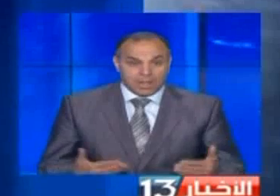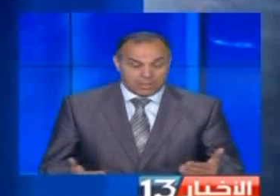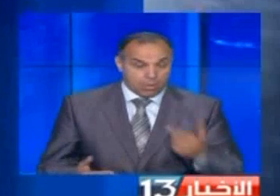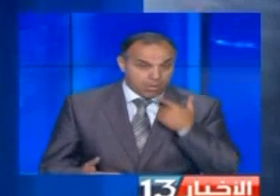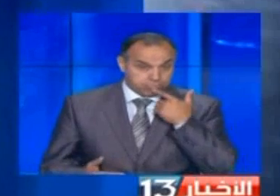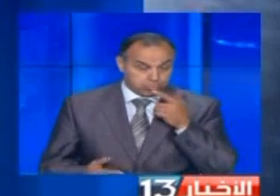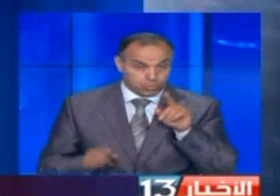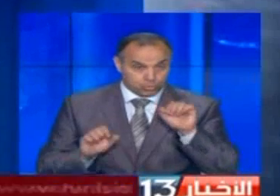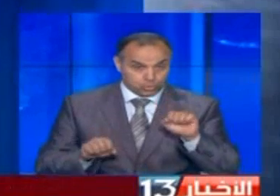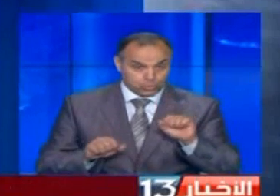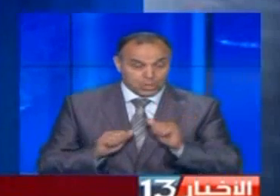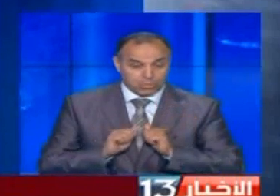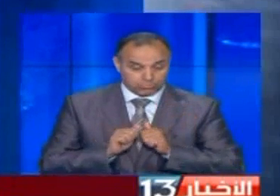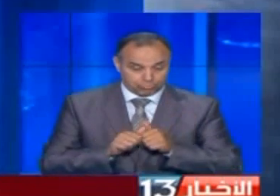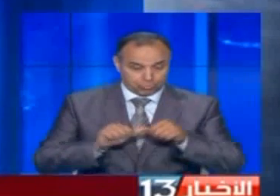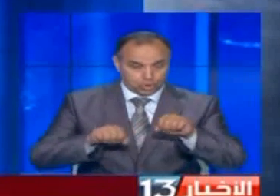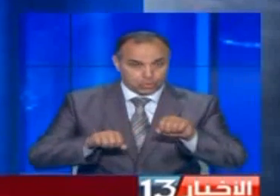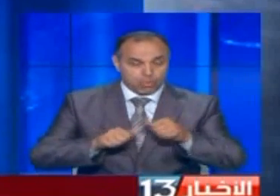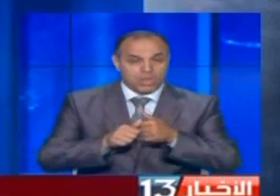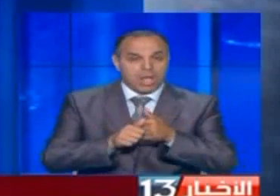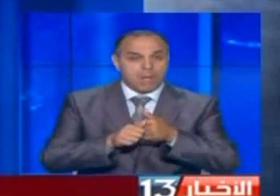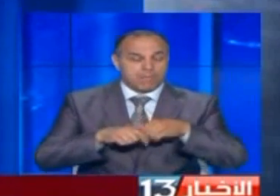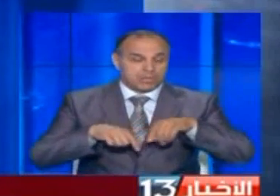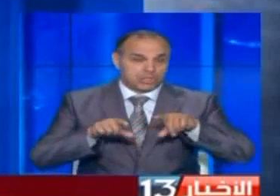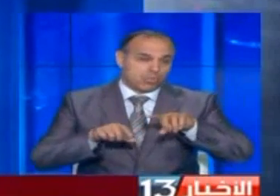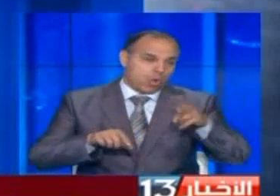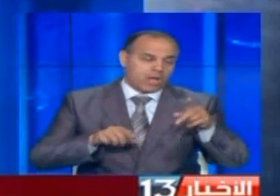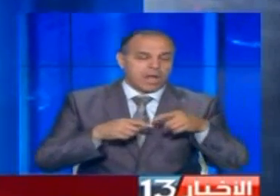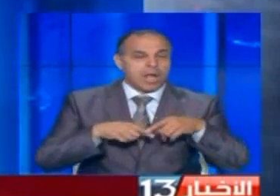ونشير مشاهدين إلى أنه بإمكانكم متابعة هذه النشرة